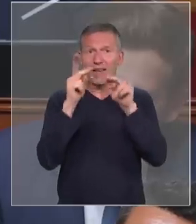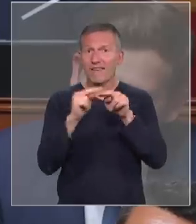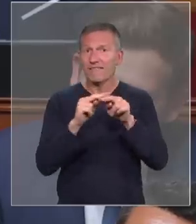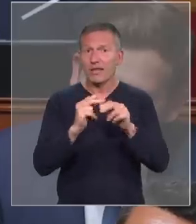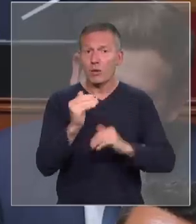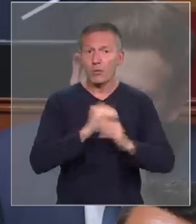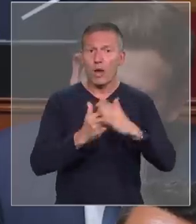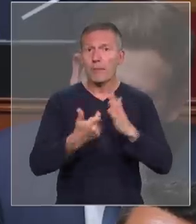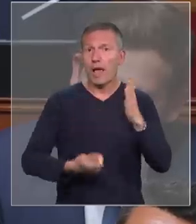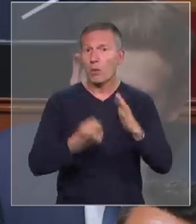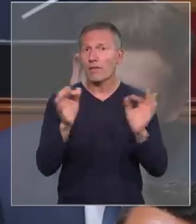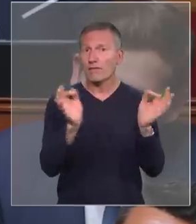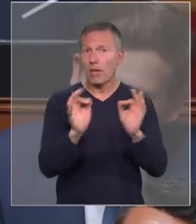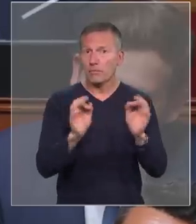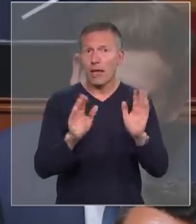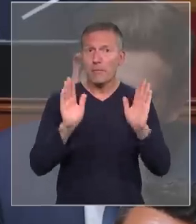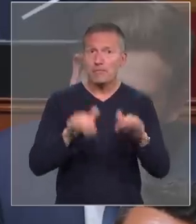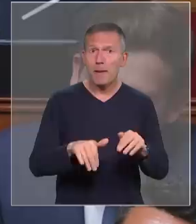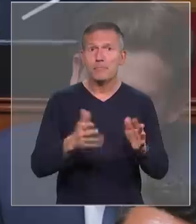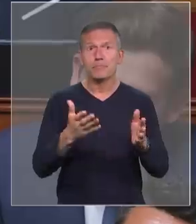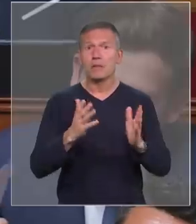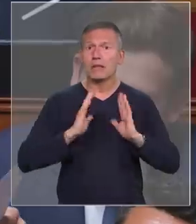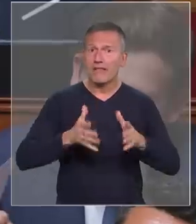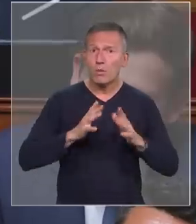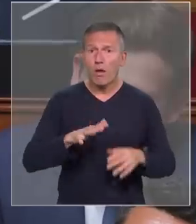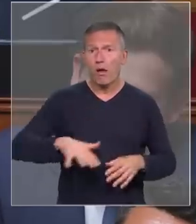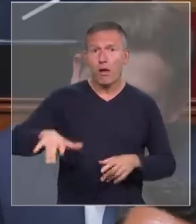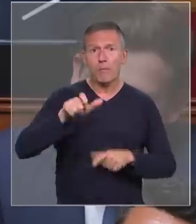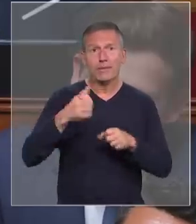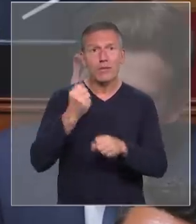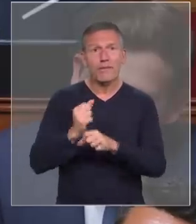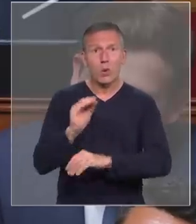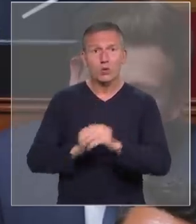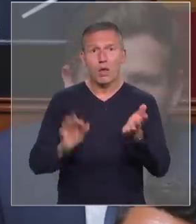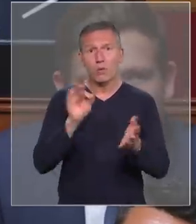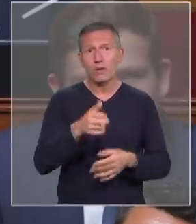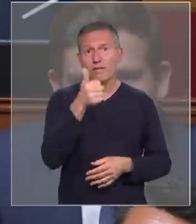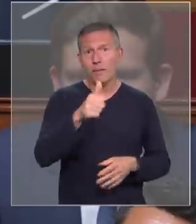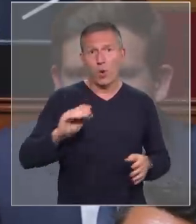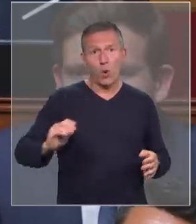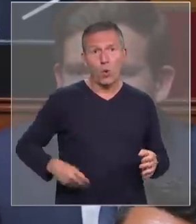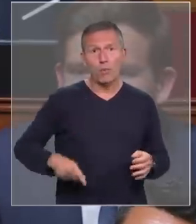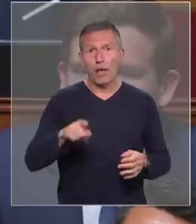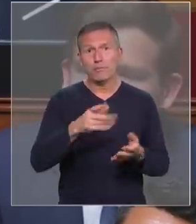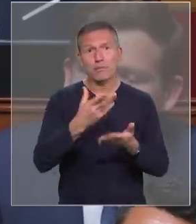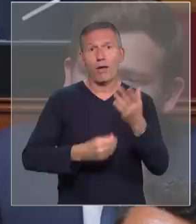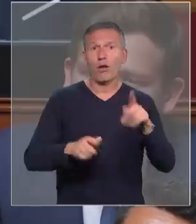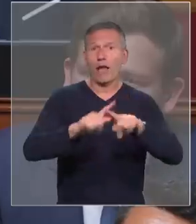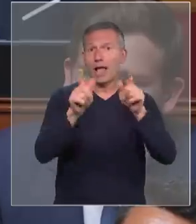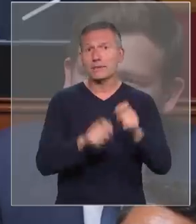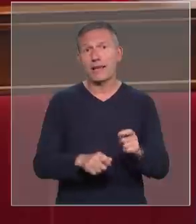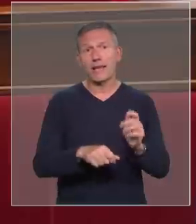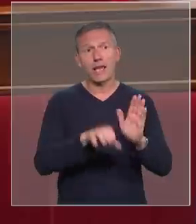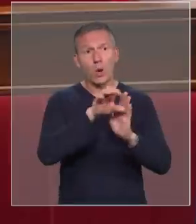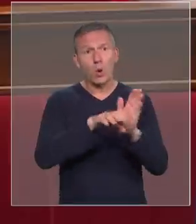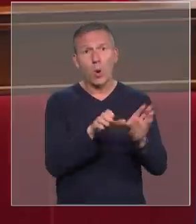sans programme éducatif adapté, malgré tout le dévouement du personnel soignant. Vous êtes coupable. Coupable de ne pas respecter notre Constitution qui